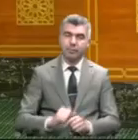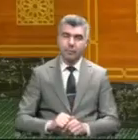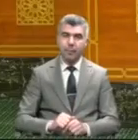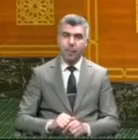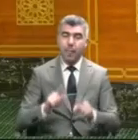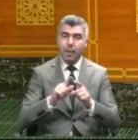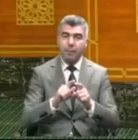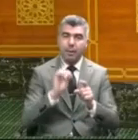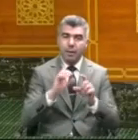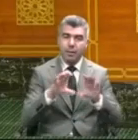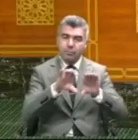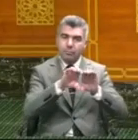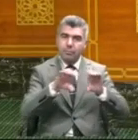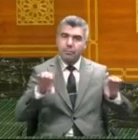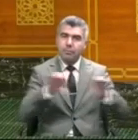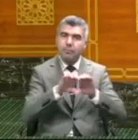داك